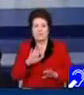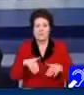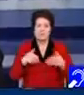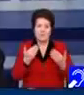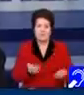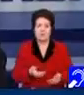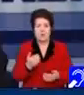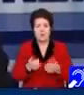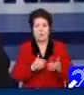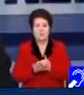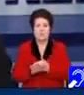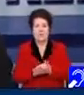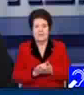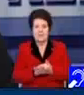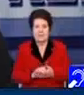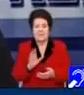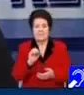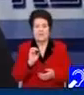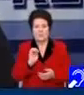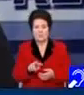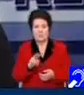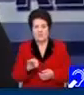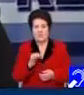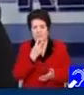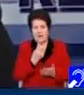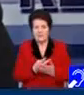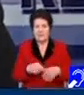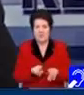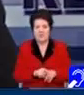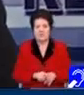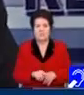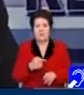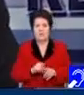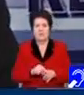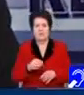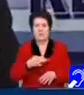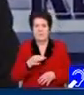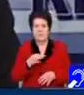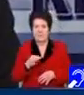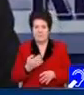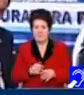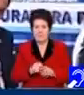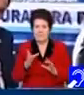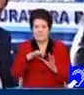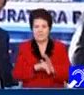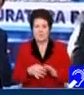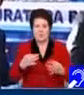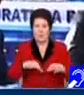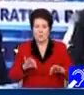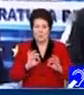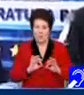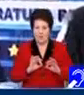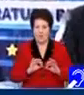să consolideze statutul și imaginea procuraturii. De asemenea, va pleda pentru protejarea independenței și integrității procurorilor